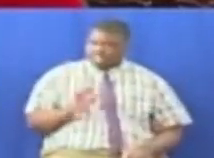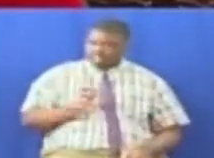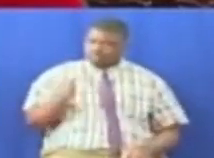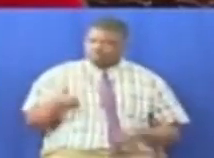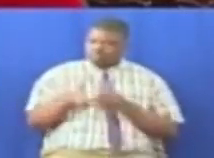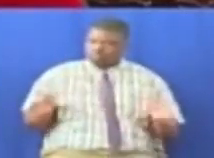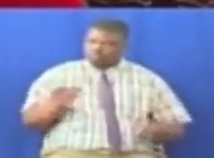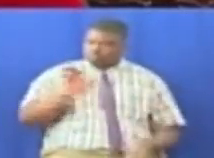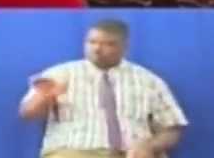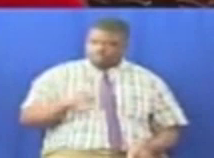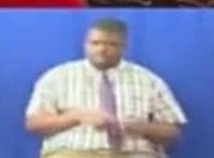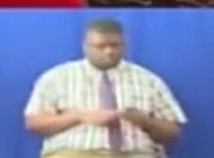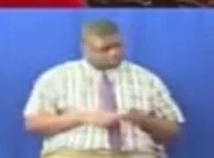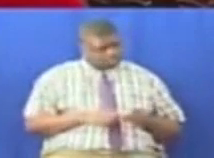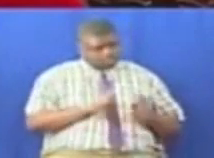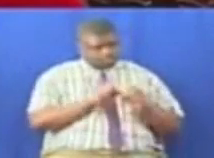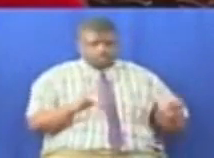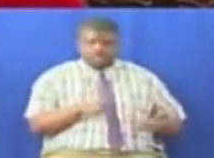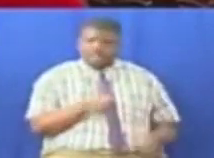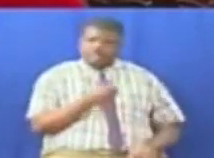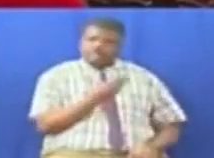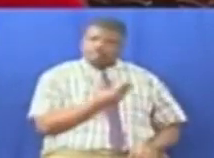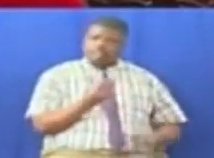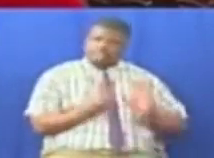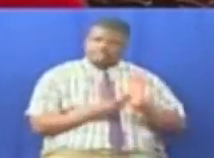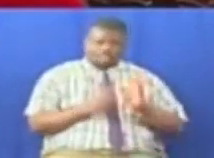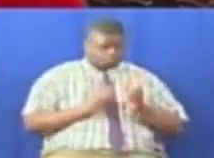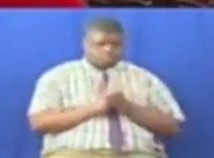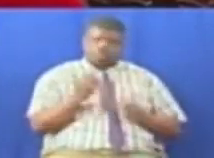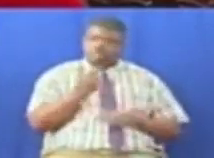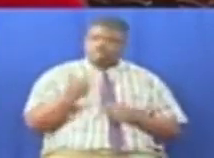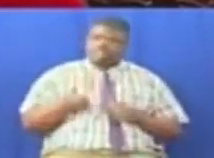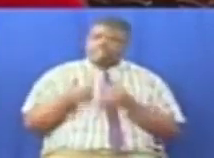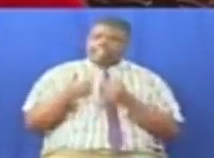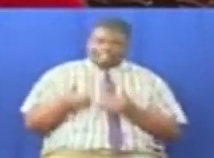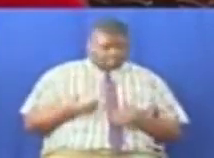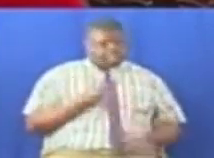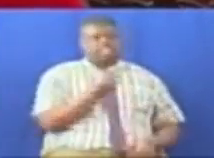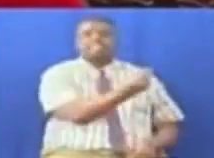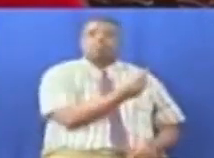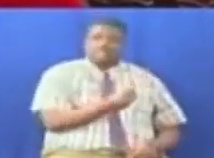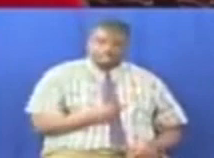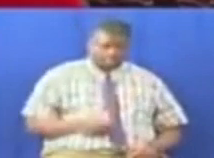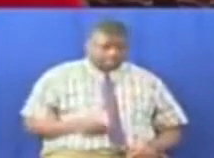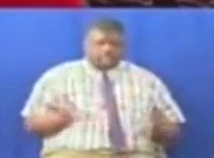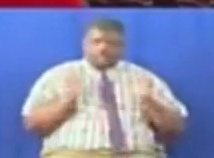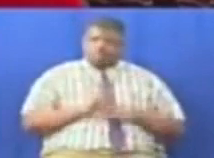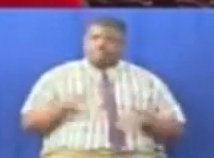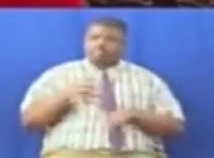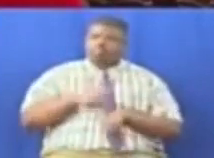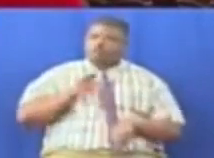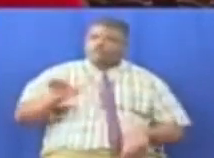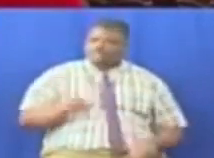dhidi yake kwa mujibu wa ibara ya 46 ibara ndogo ya 2 ya Muungano wa Tanzania yafunguliwe baada ya kutoka madarakani. Mheshimiwa naibu spika,